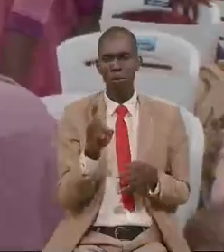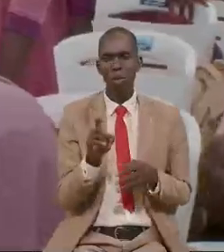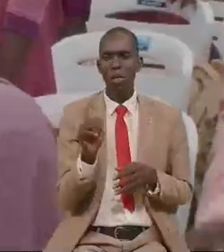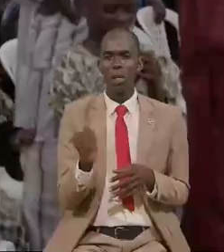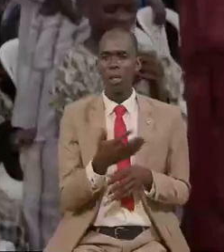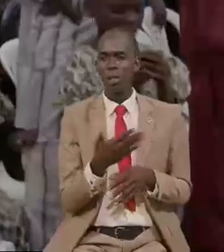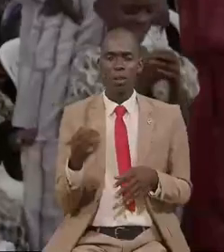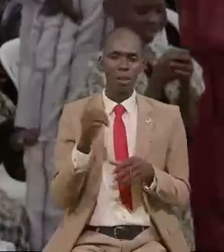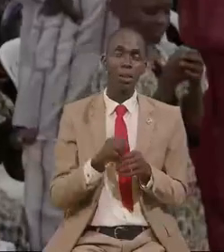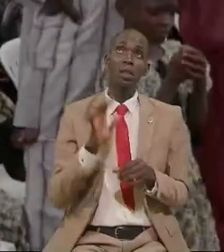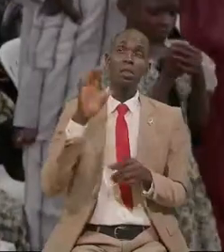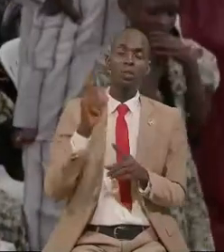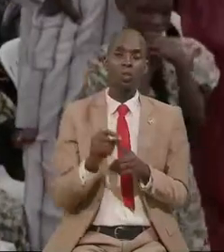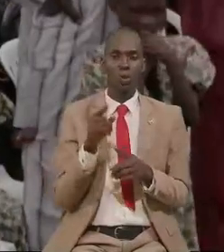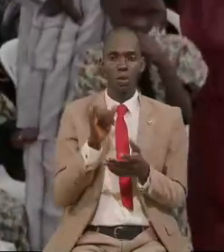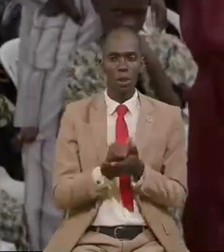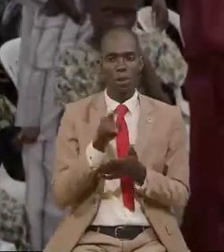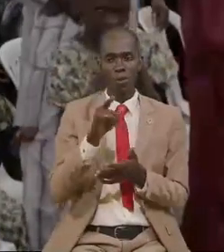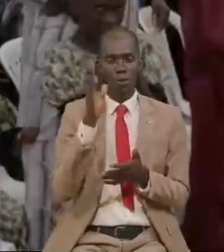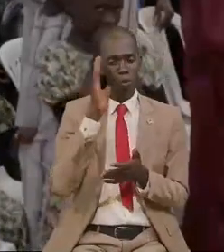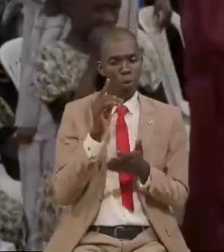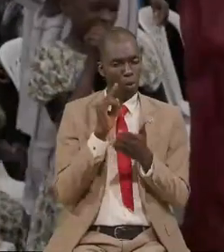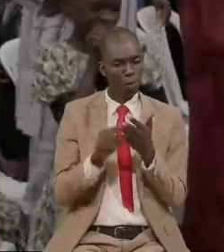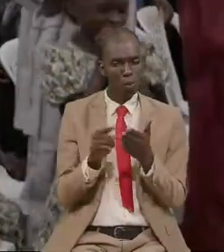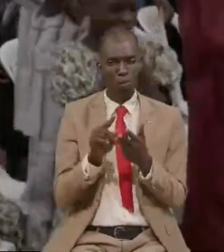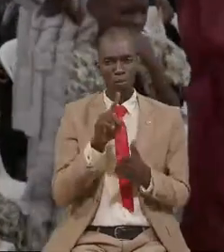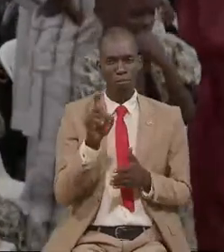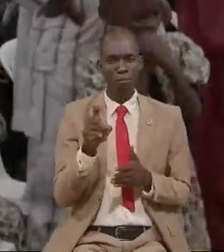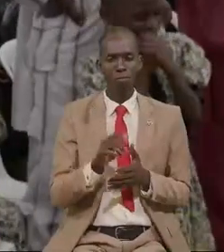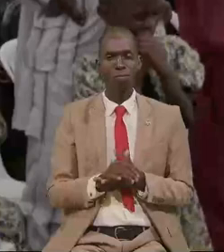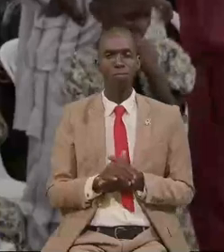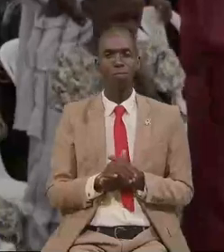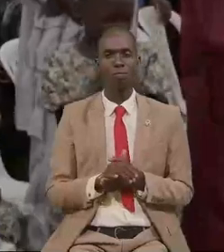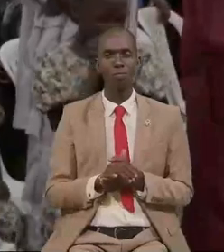Quelque chose dans sa parole que tu vas observer?